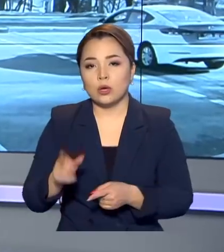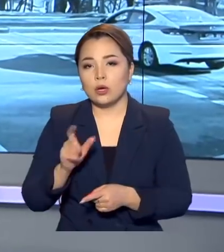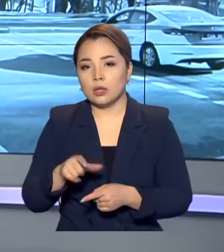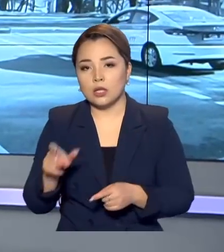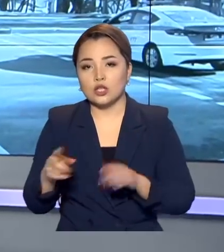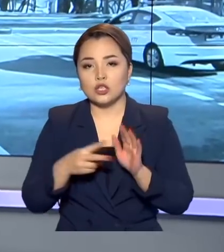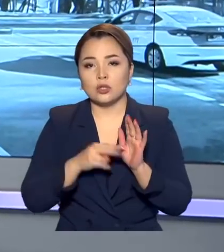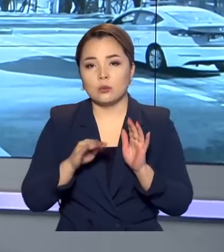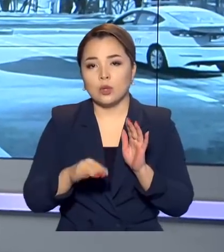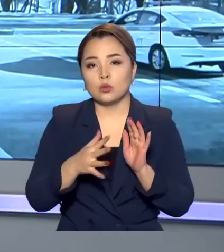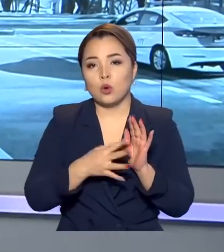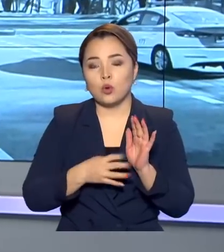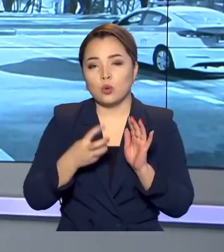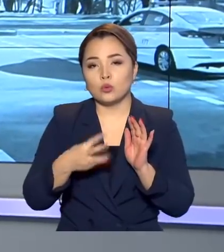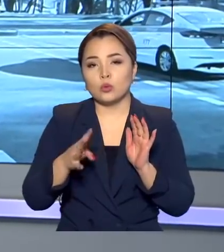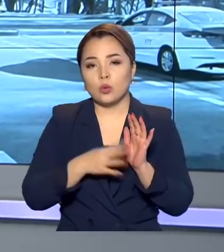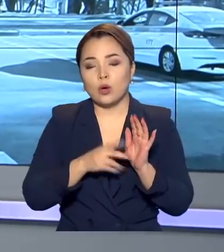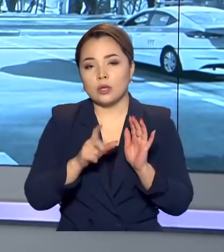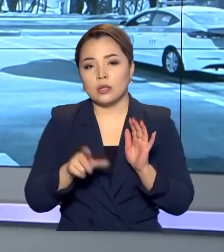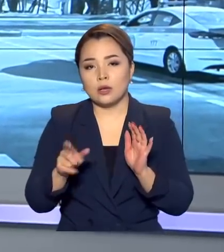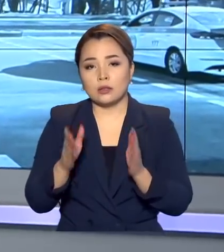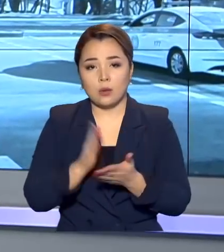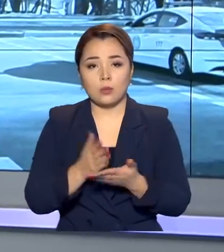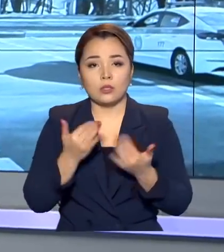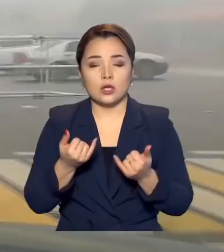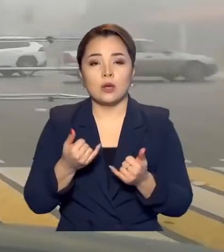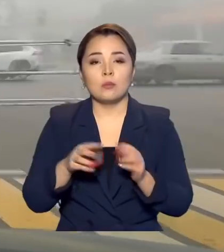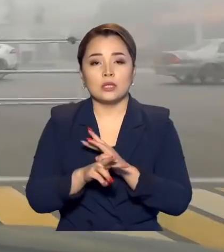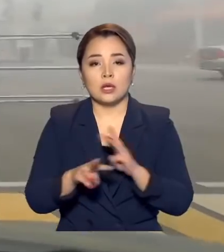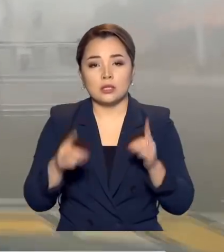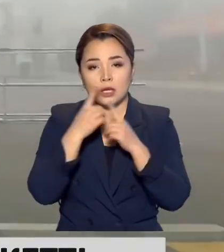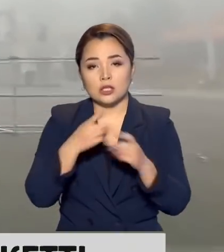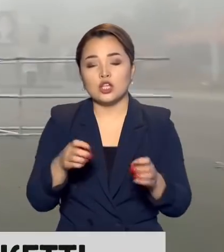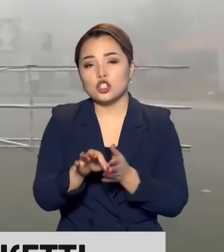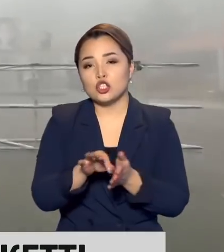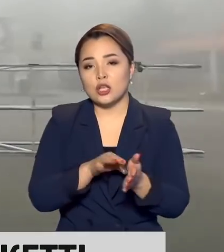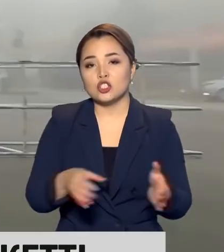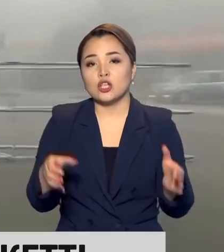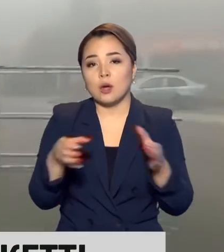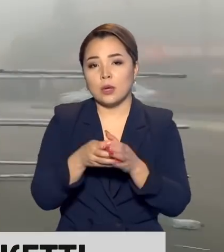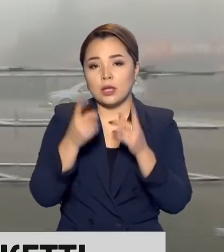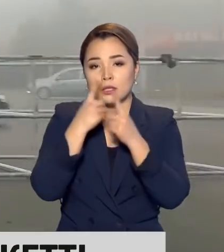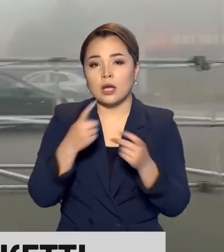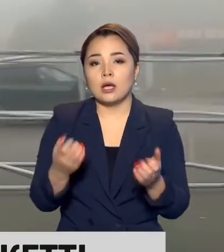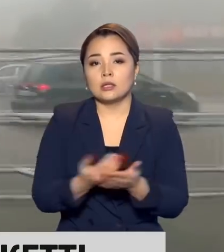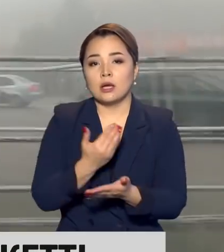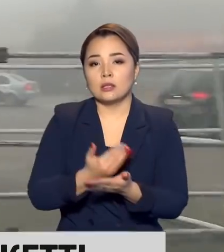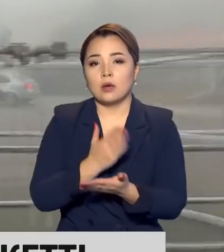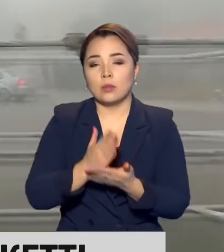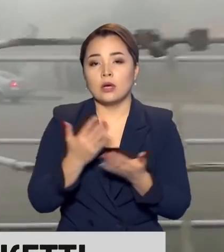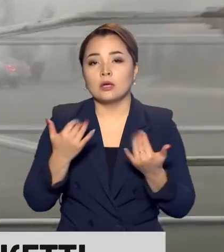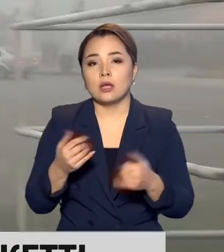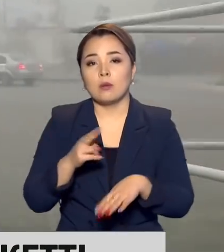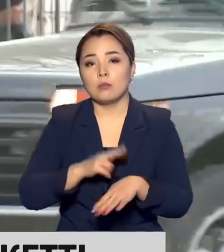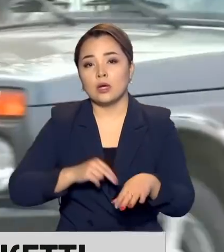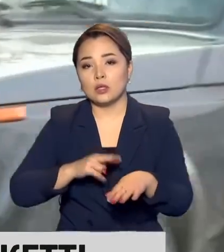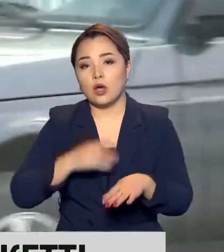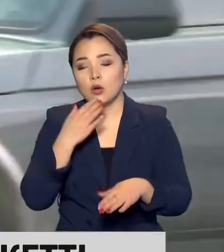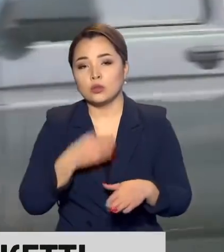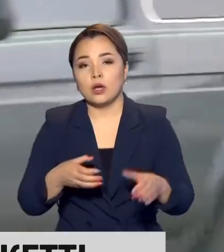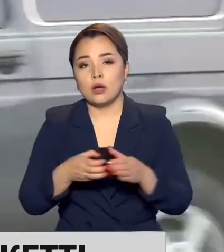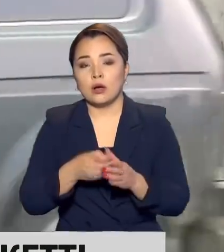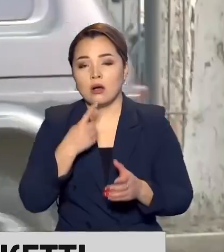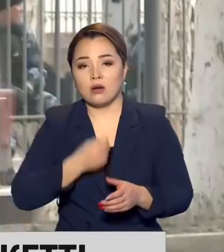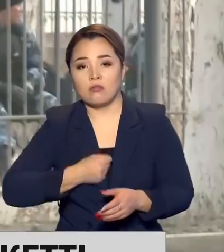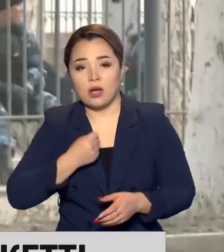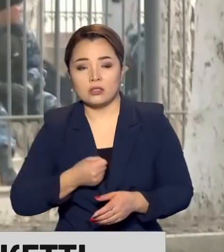саны 7939-ға жетті. Ішкі істер министрлігінің жедел штабы осындай мәлімет таратты. Қазір полицейлер мен ұлттық гвардия